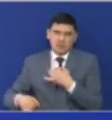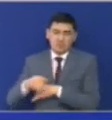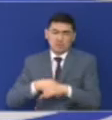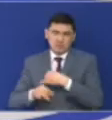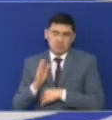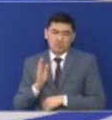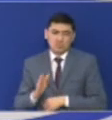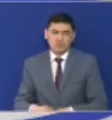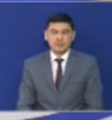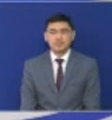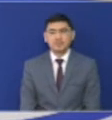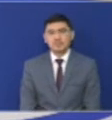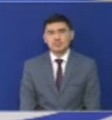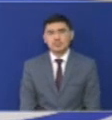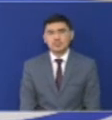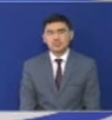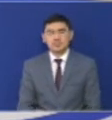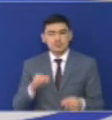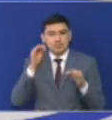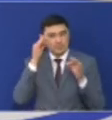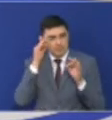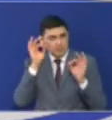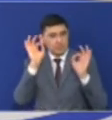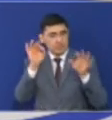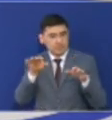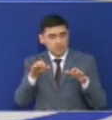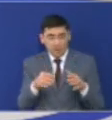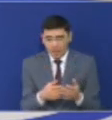города. А мы напоминаем, что наши новости